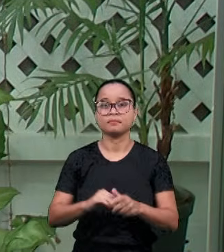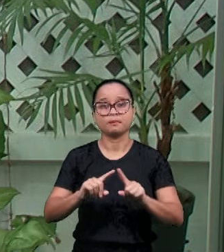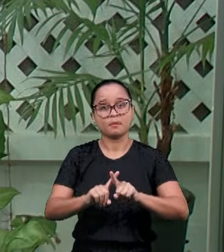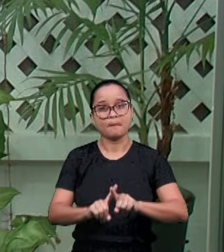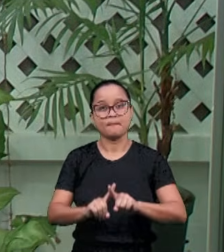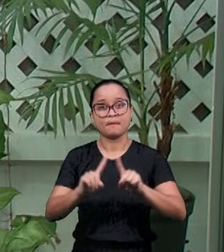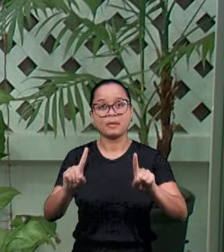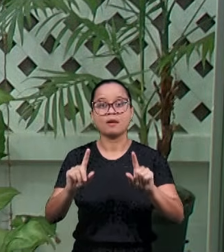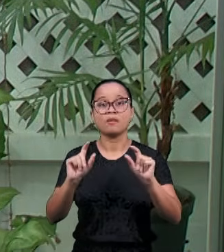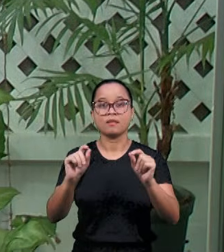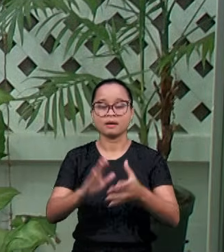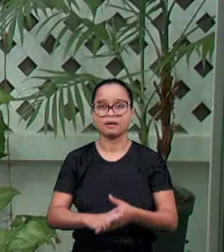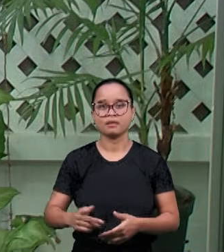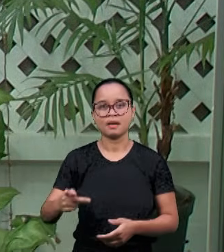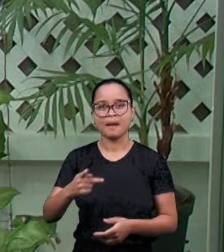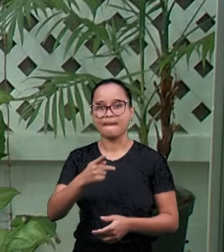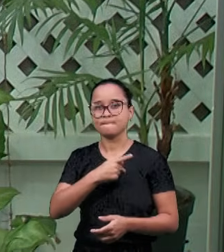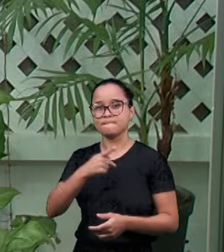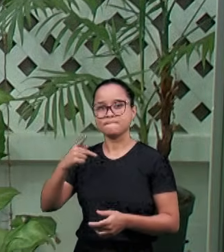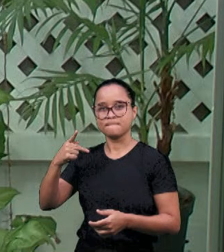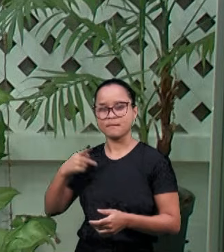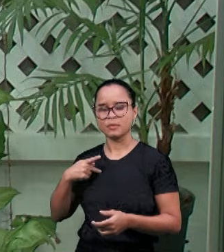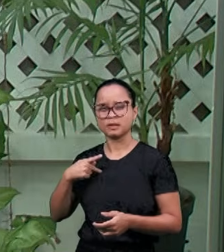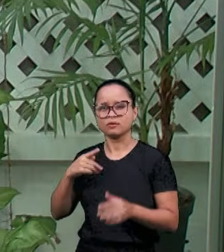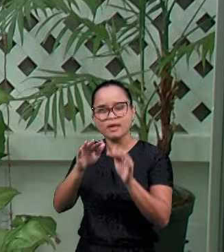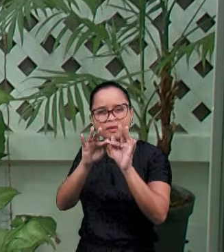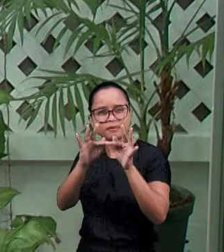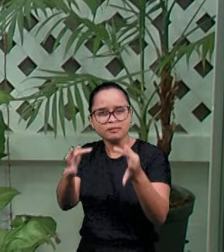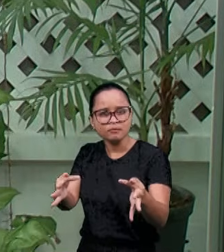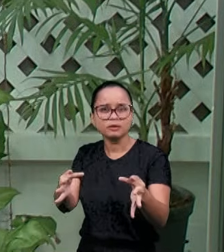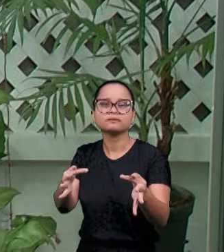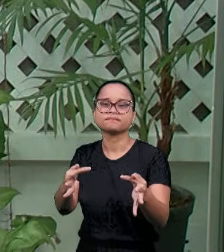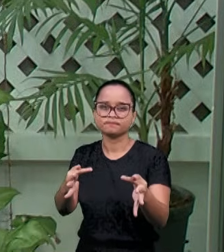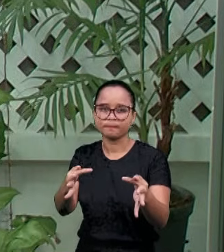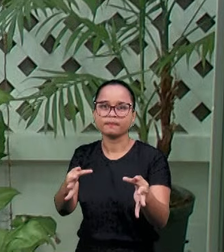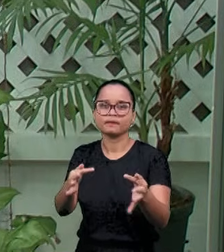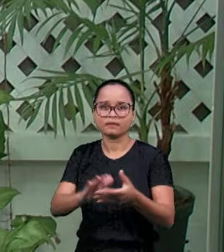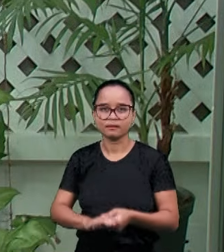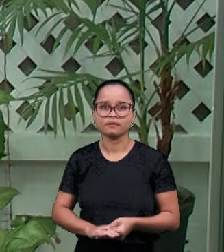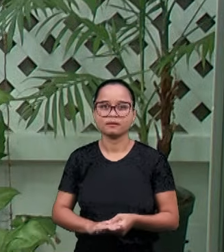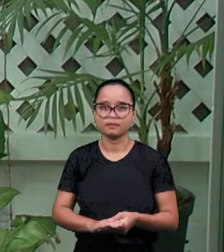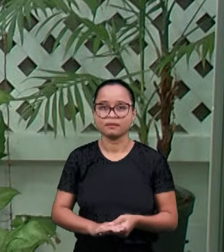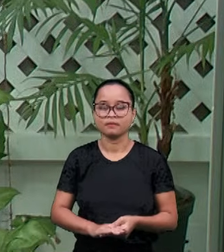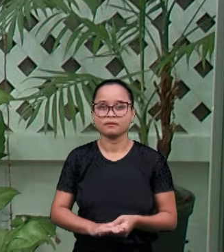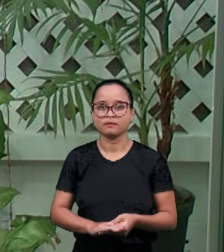mais sont des personnes humbles. Et